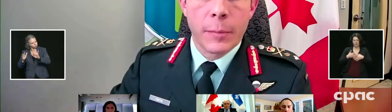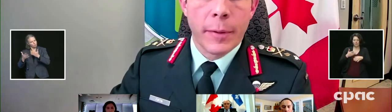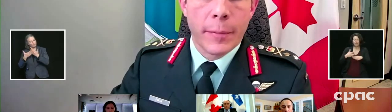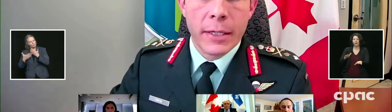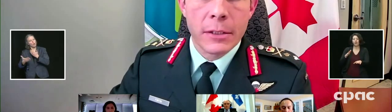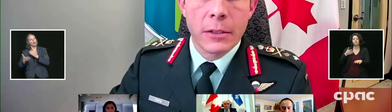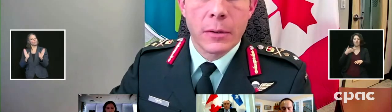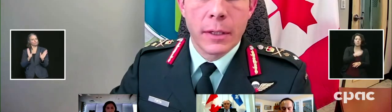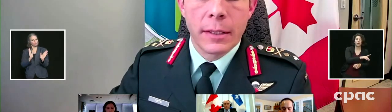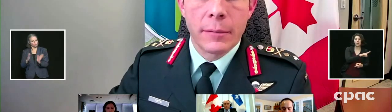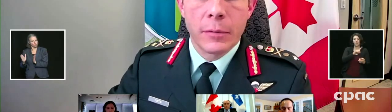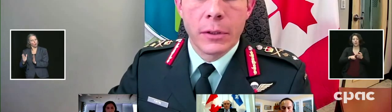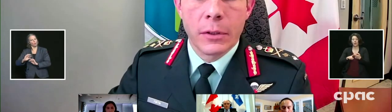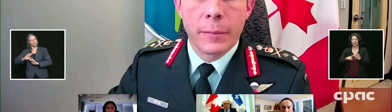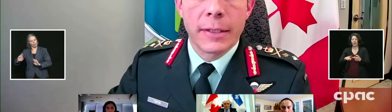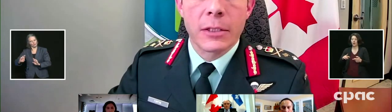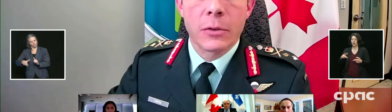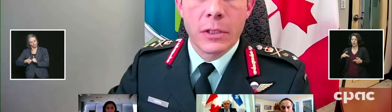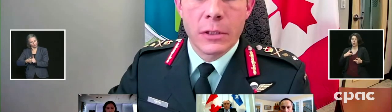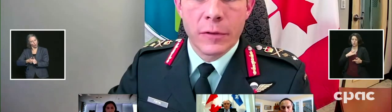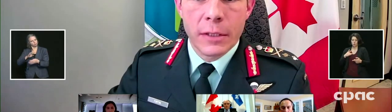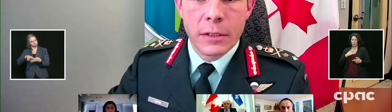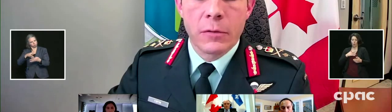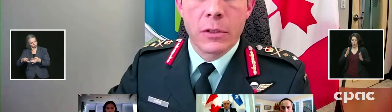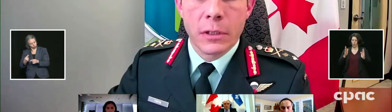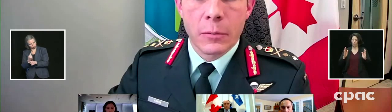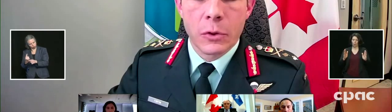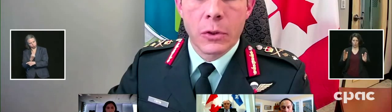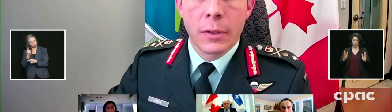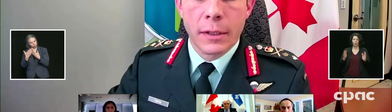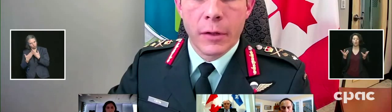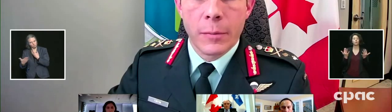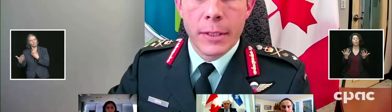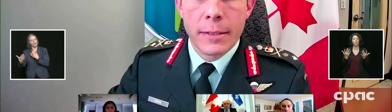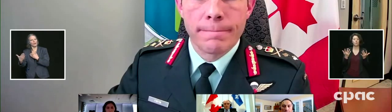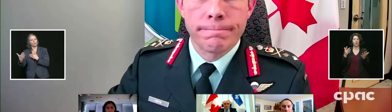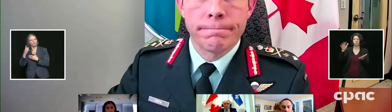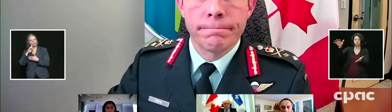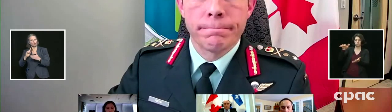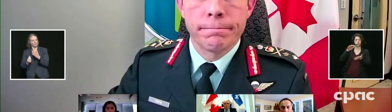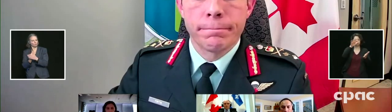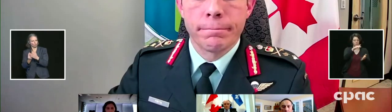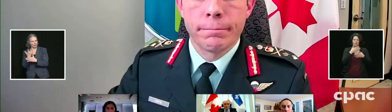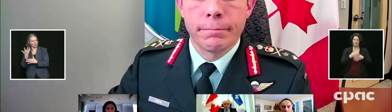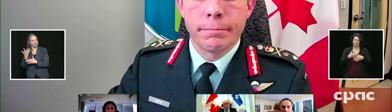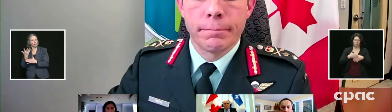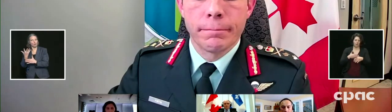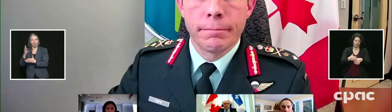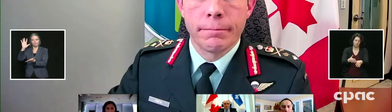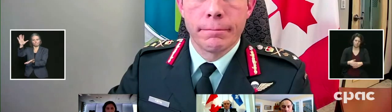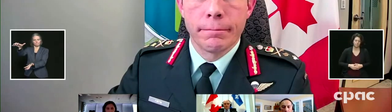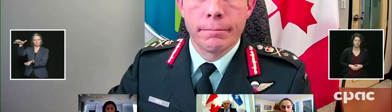termes de préparation, en termes d'augmentation significative de distribution à travers le pays.